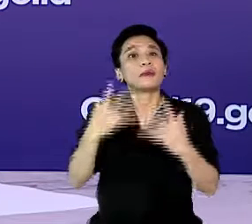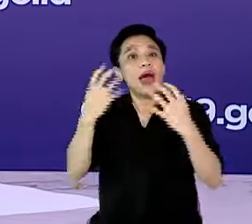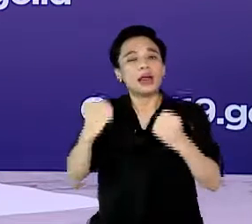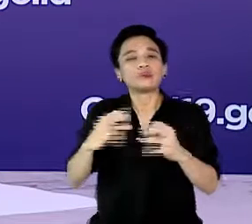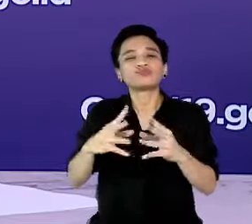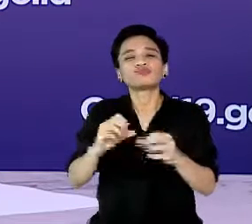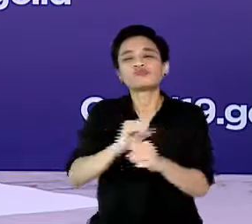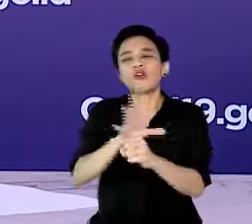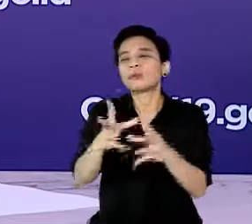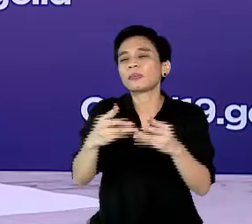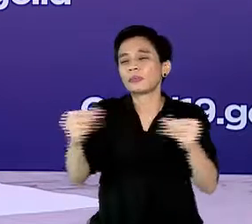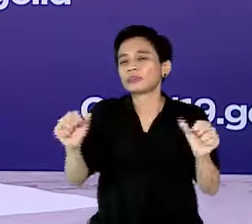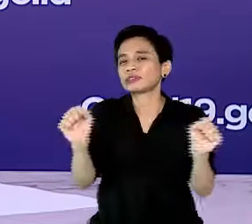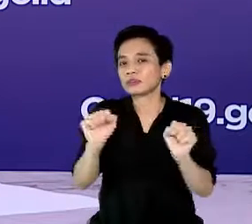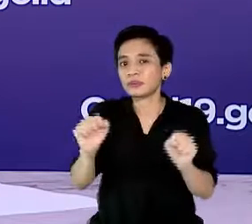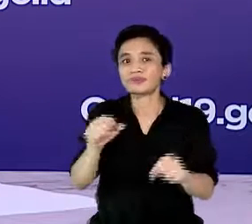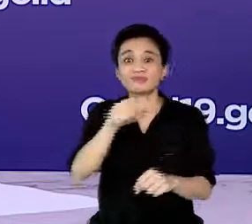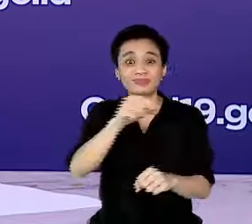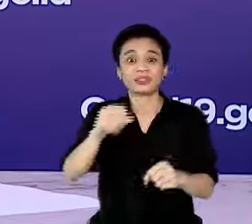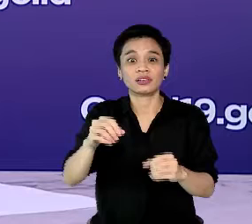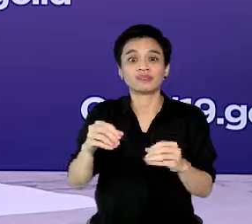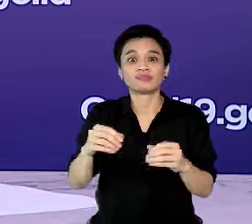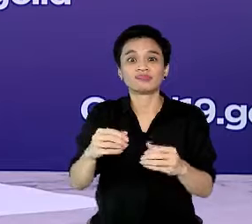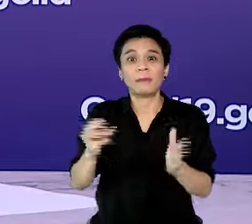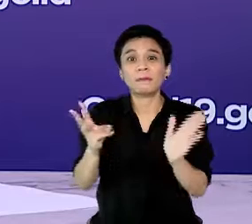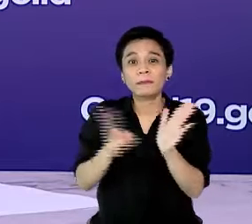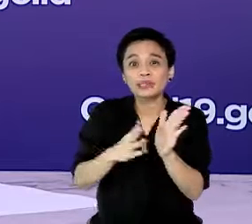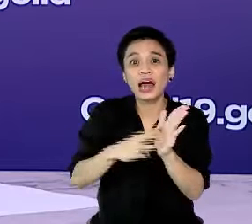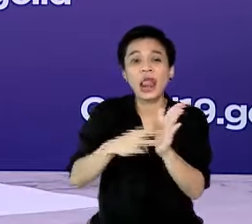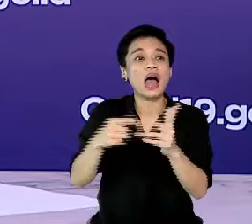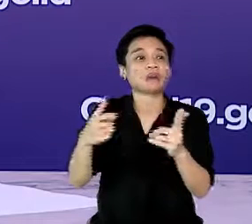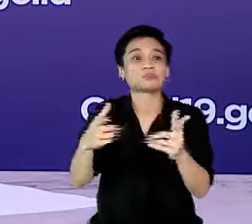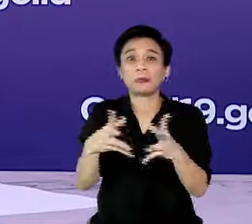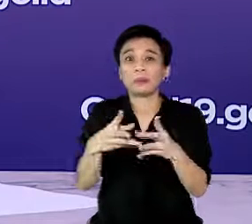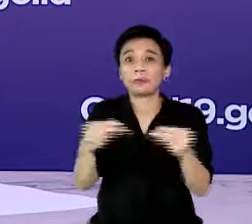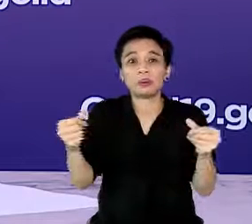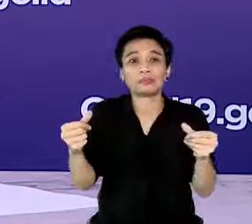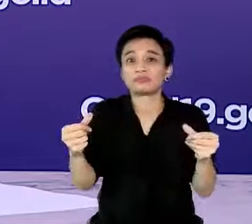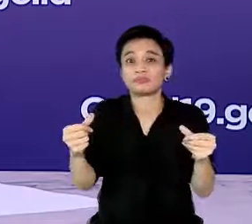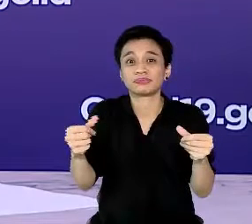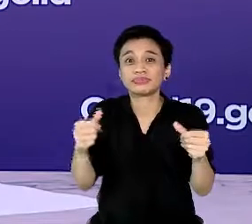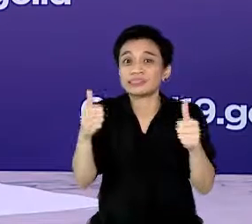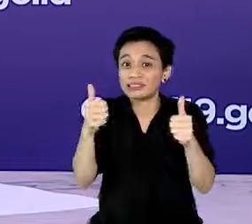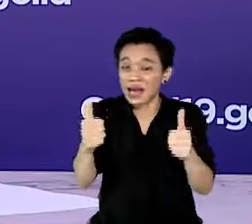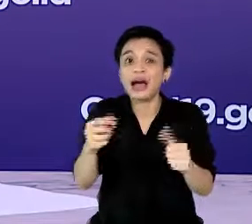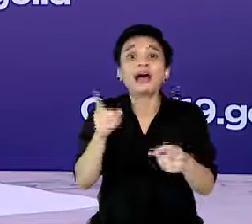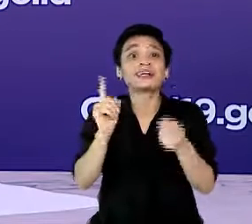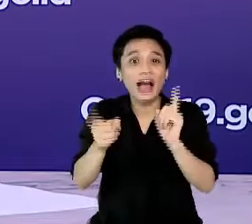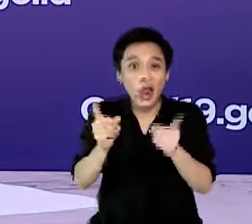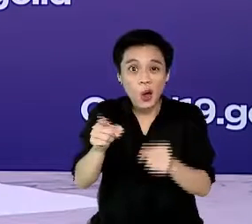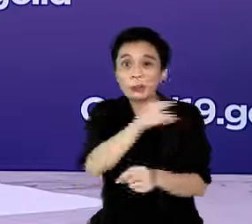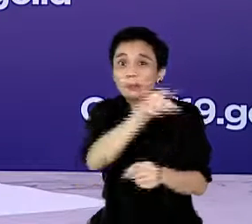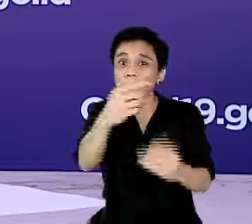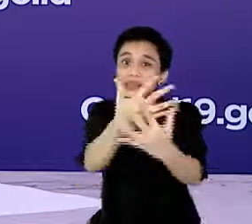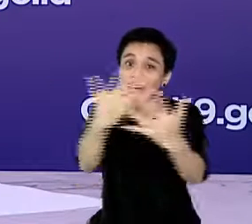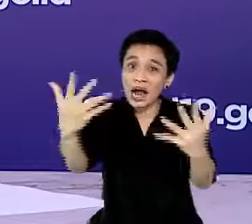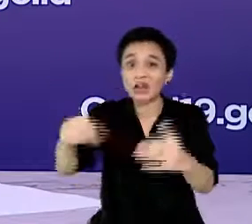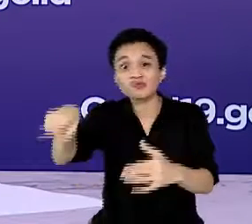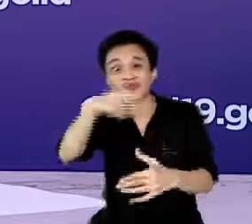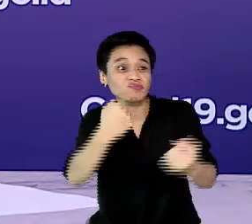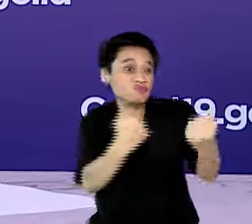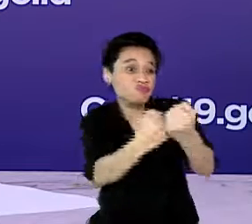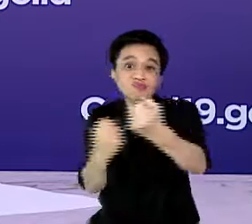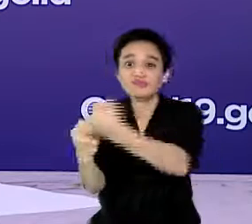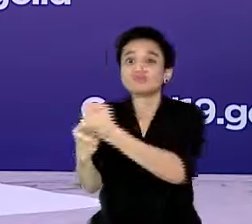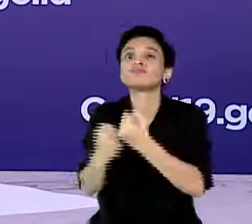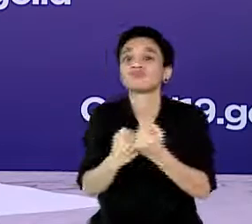pandemi ini tidak akan usai apabila seluruh lapisan masyarakat tidak bergotong-royong dan bahu-membahu menghadapinya